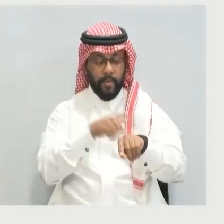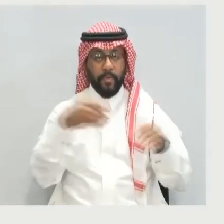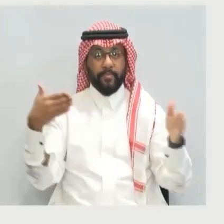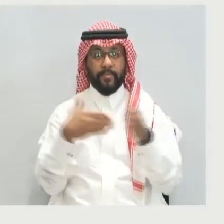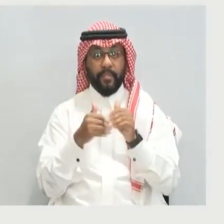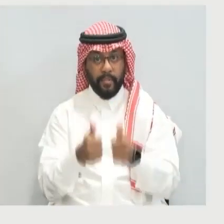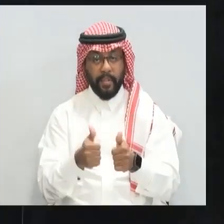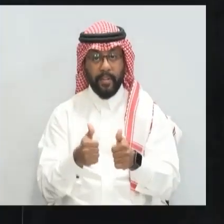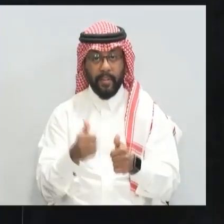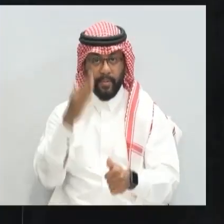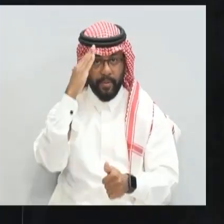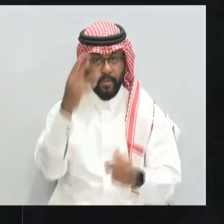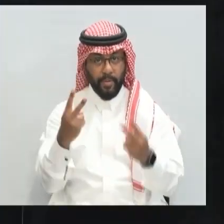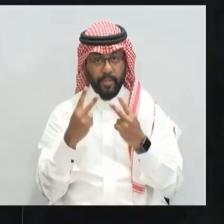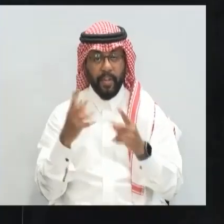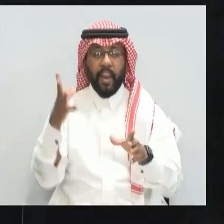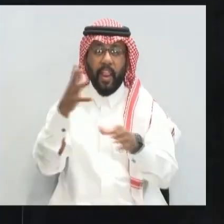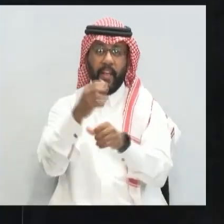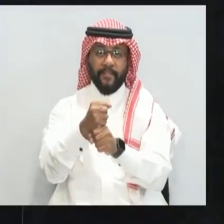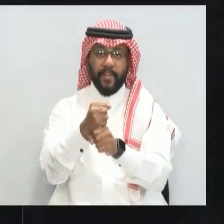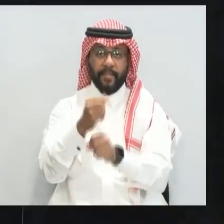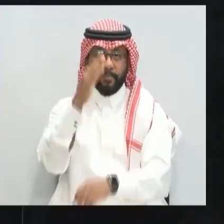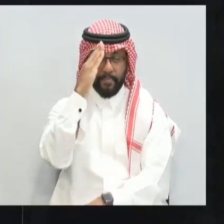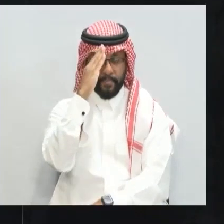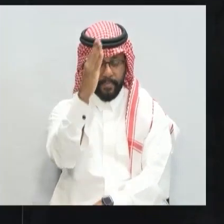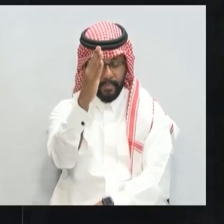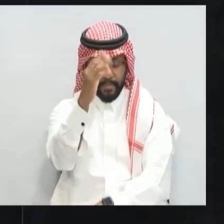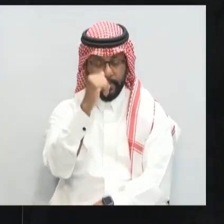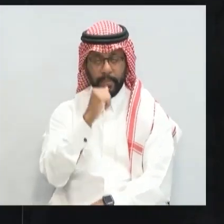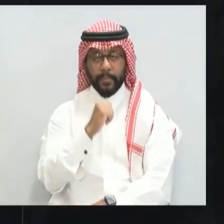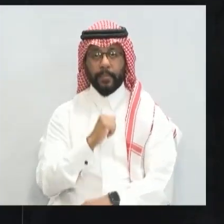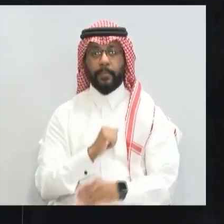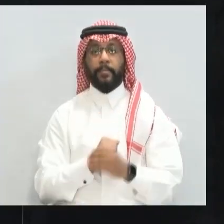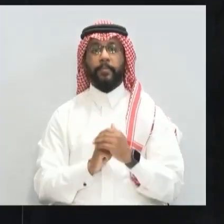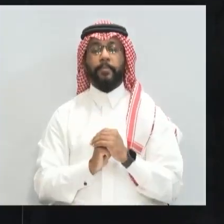الطلابي نصل الى نهايه درسنا لهذا اليوم شكرا لكم لحسن استماعكم والسلام عليكم ورحمه الله وبركاته